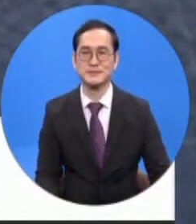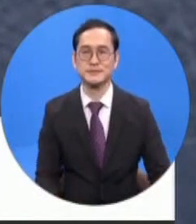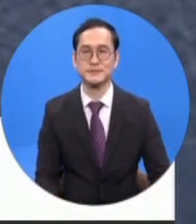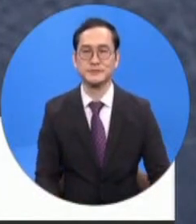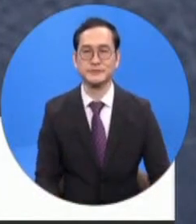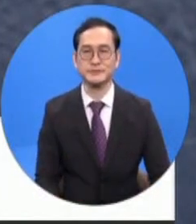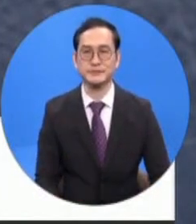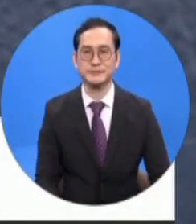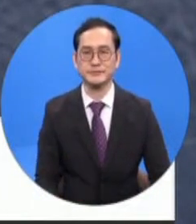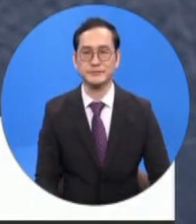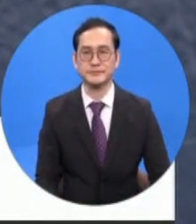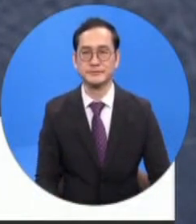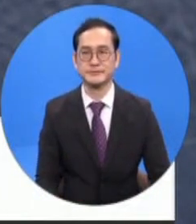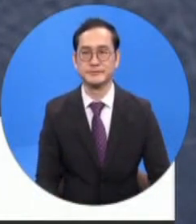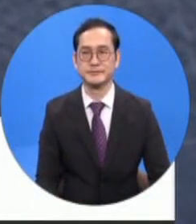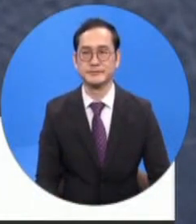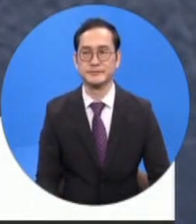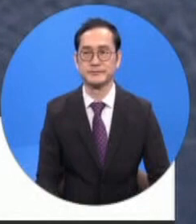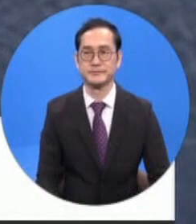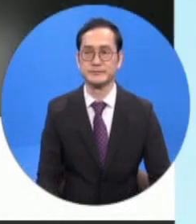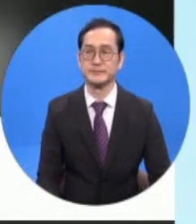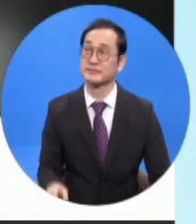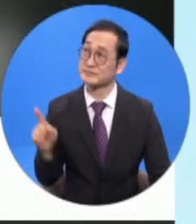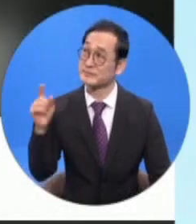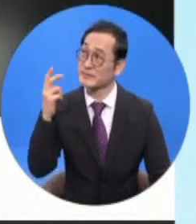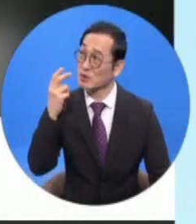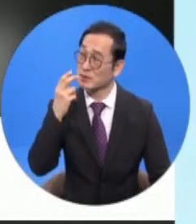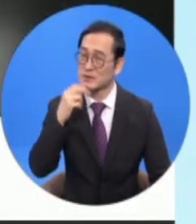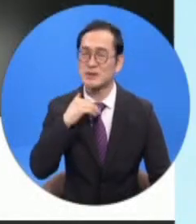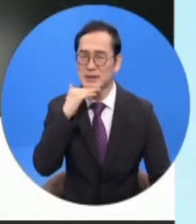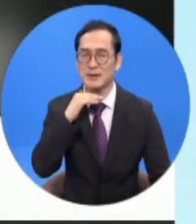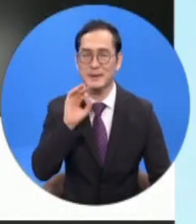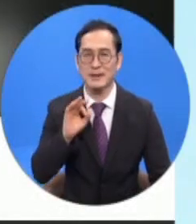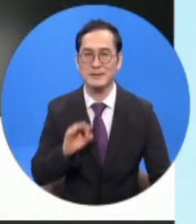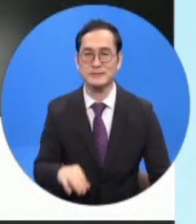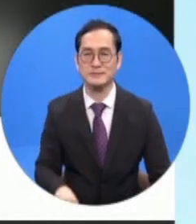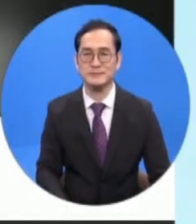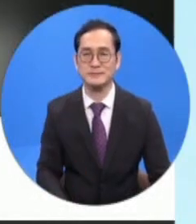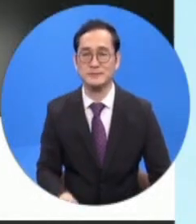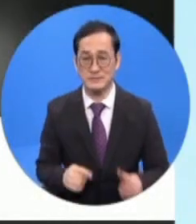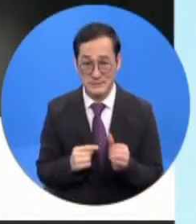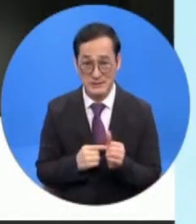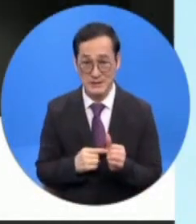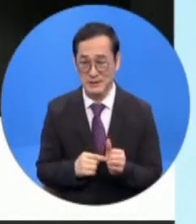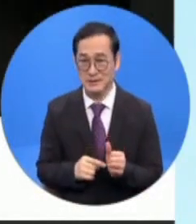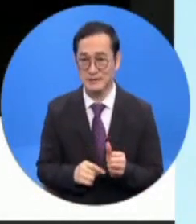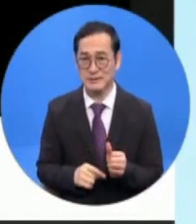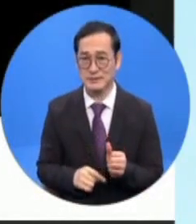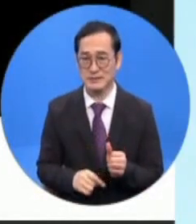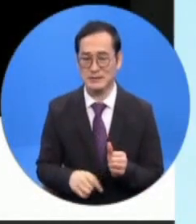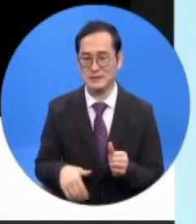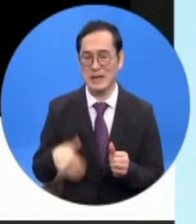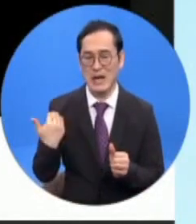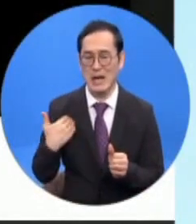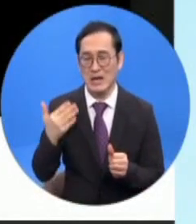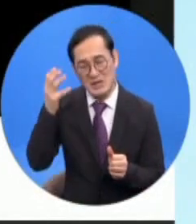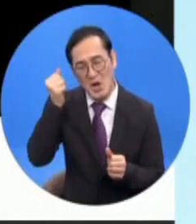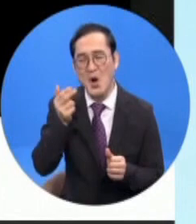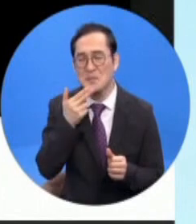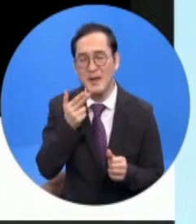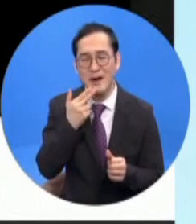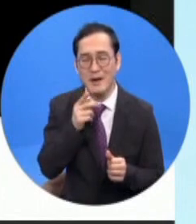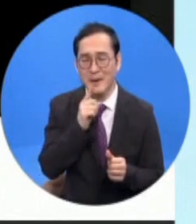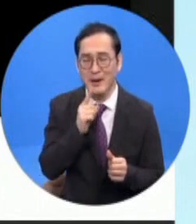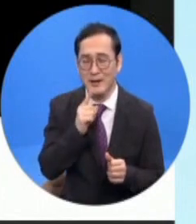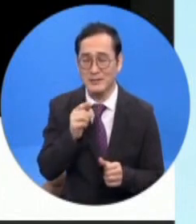근데 검찰 수사를 하고 있을까 거기에 대해서 저는 써니와 나올 거라고 봐요 기본 것은 본인의 말에 이거 오보 질의 말이 지금 거짓말이 된거 아닙니까 본인은